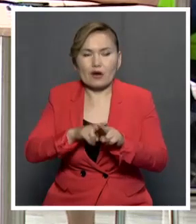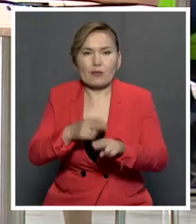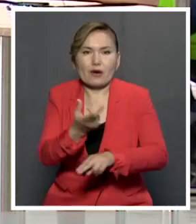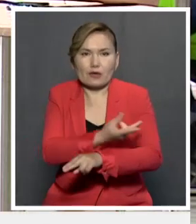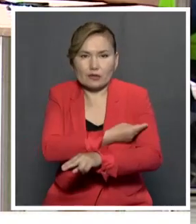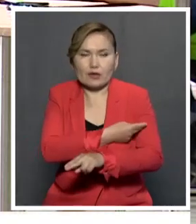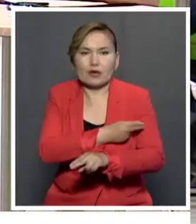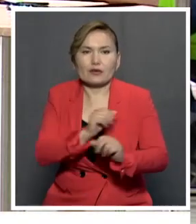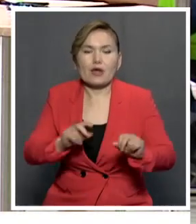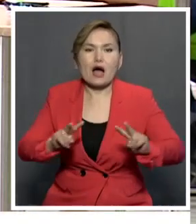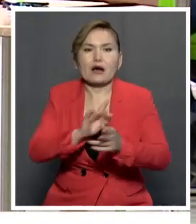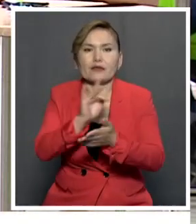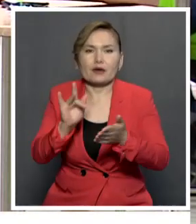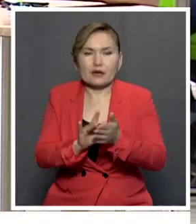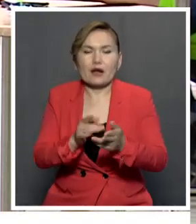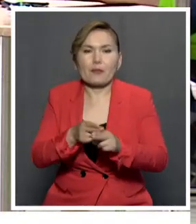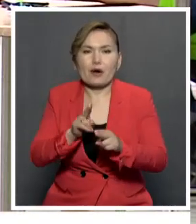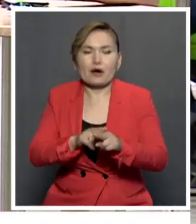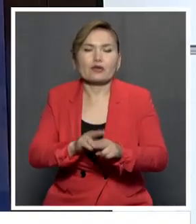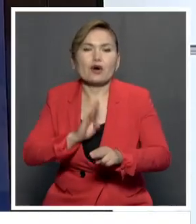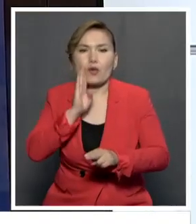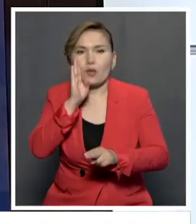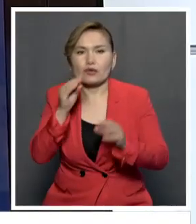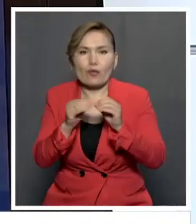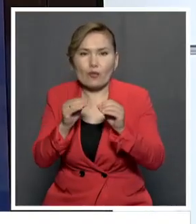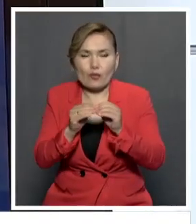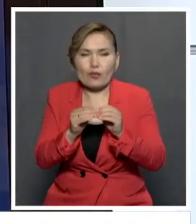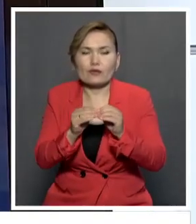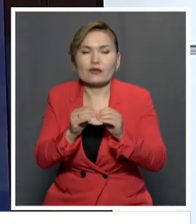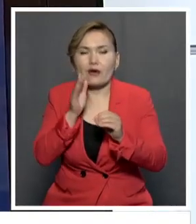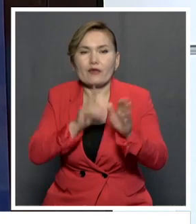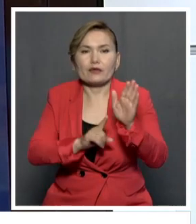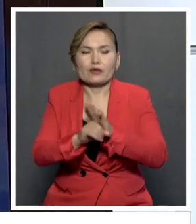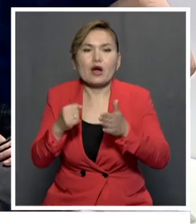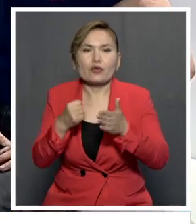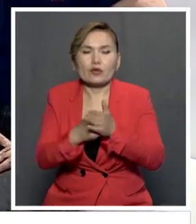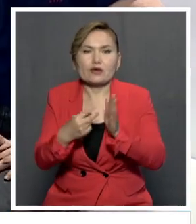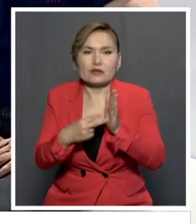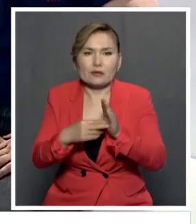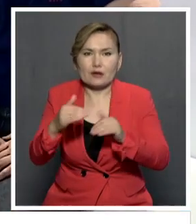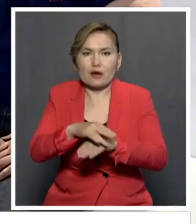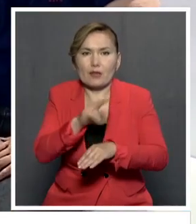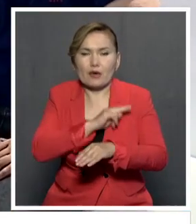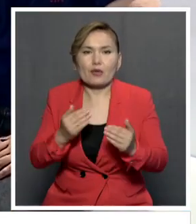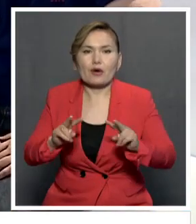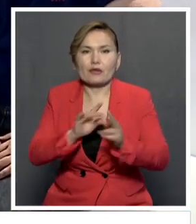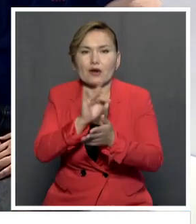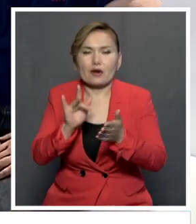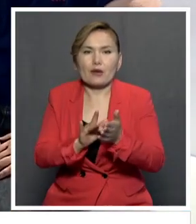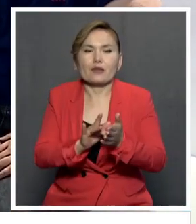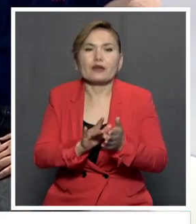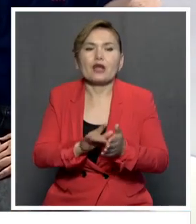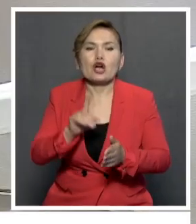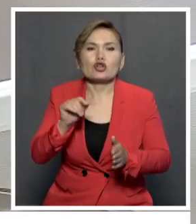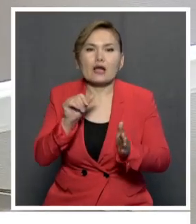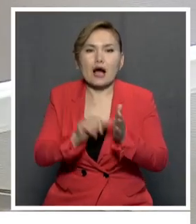алады. Елордалықтар үшін егу пункті таңертең 10-нан кешкі 7:30-ға дейін жұмыс істейді. Бүгінде Нұр-Сұлтан қаласы бойынша 160 мыңға